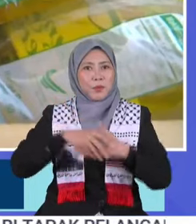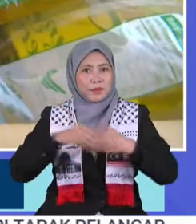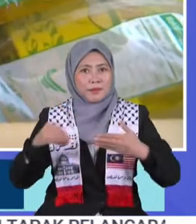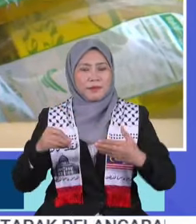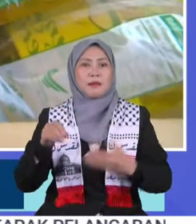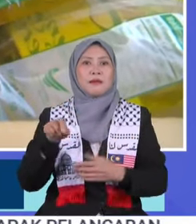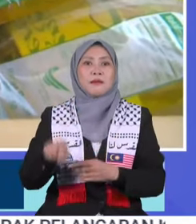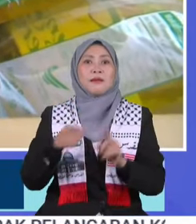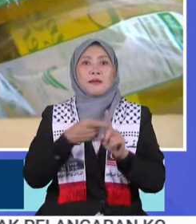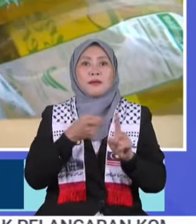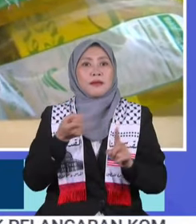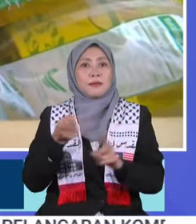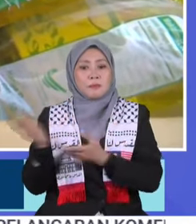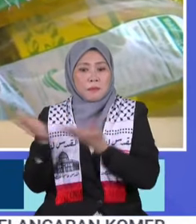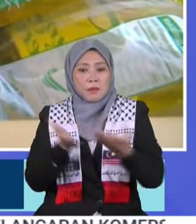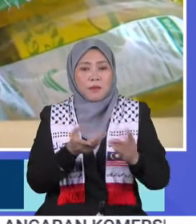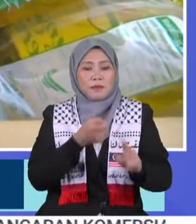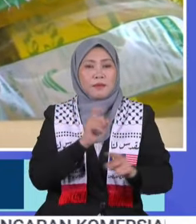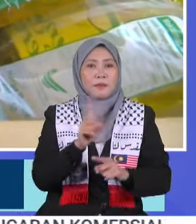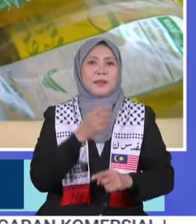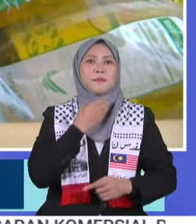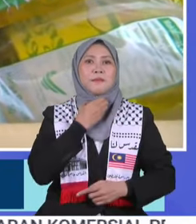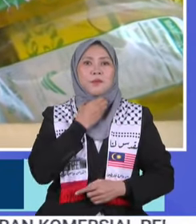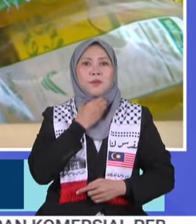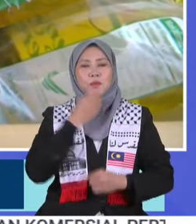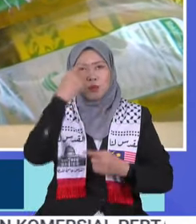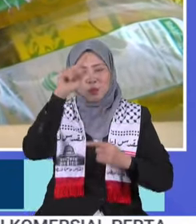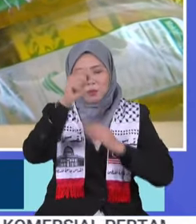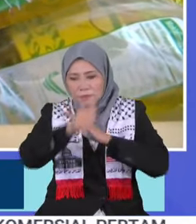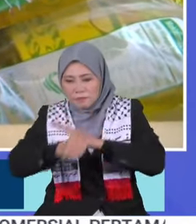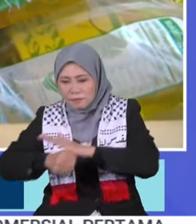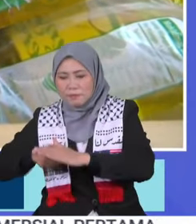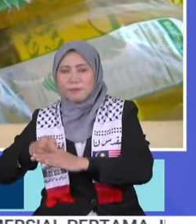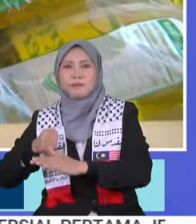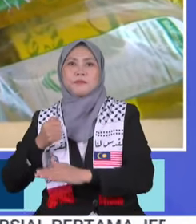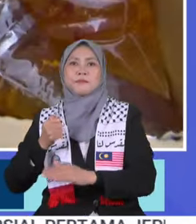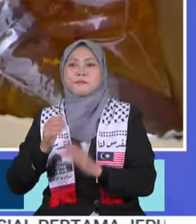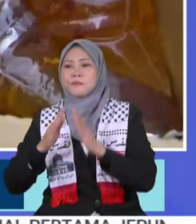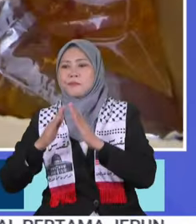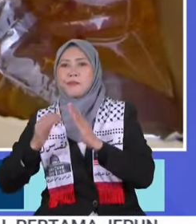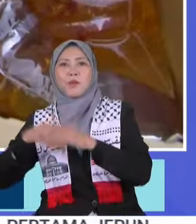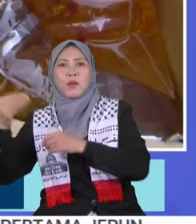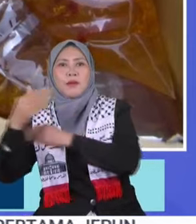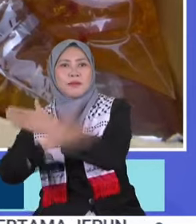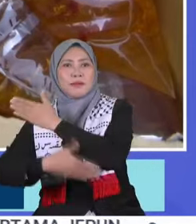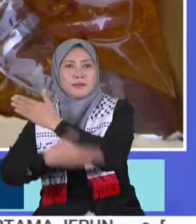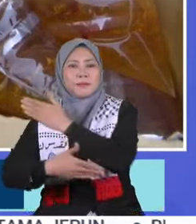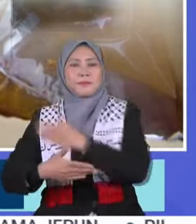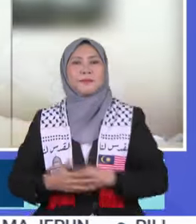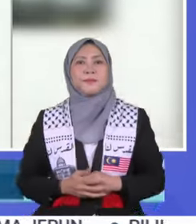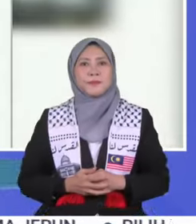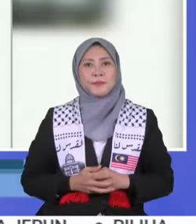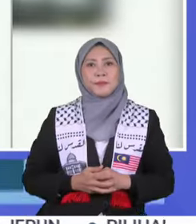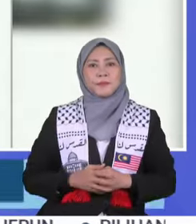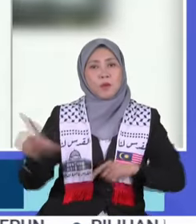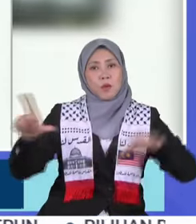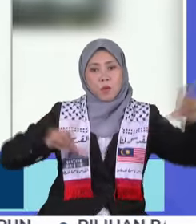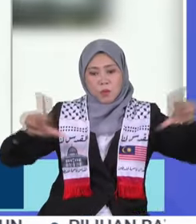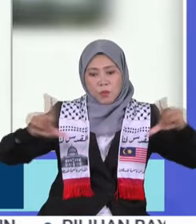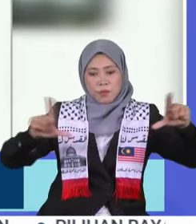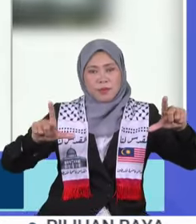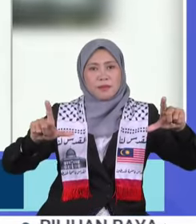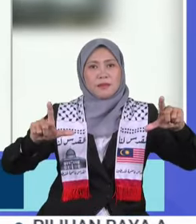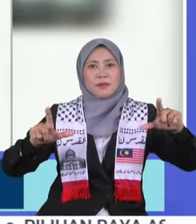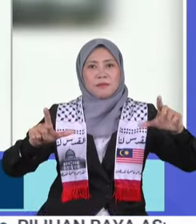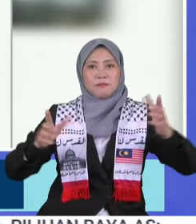RM20,350 yang dipercayai dibawa dari Ipoh, Perak untuk diseludup ke negara jiran. Sebuah kontena